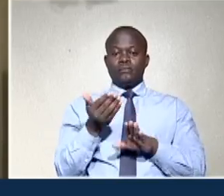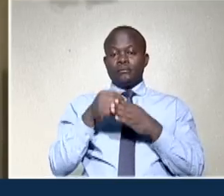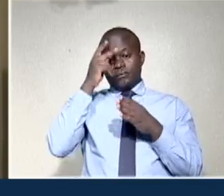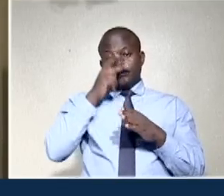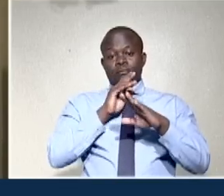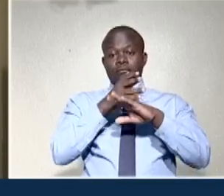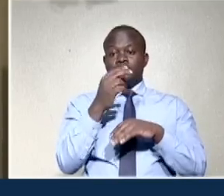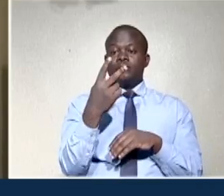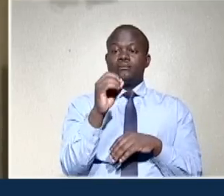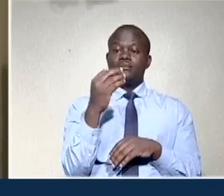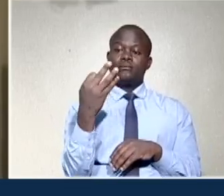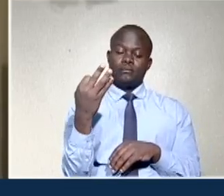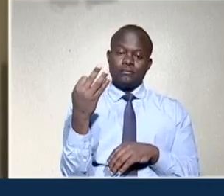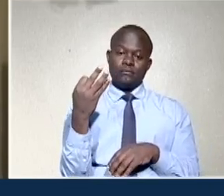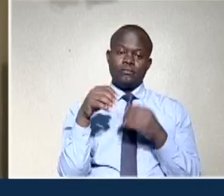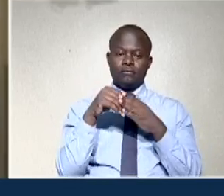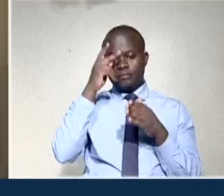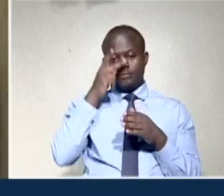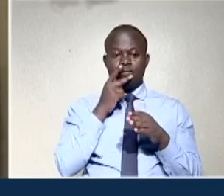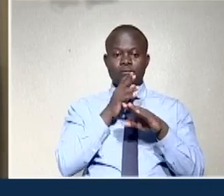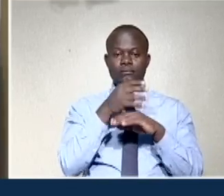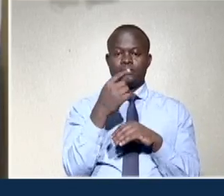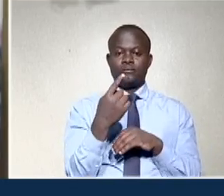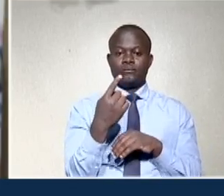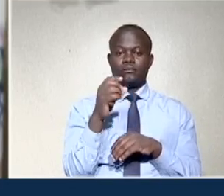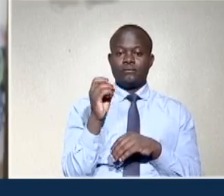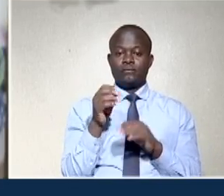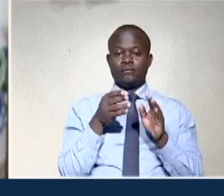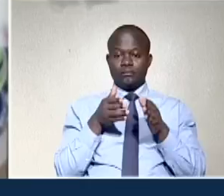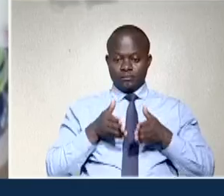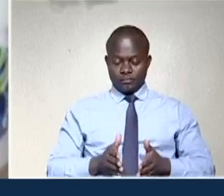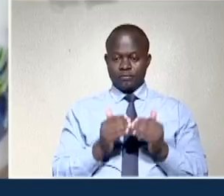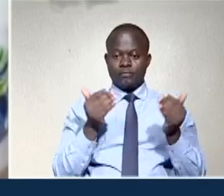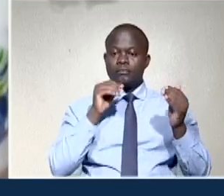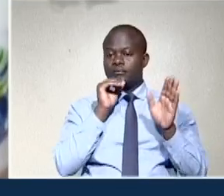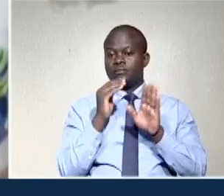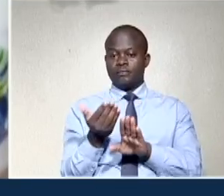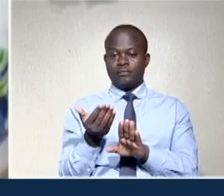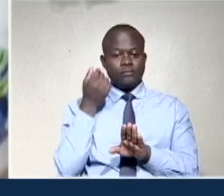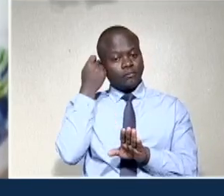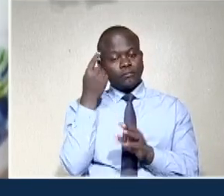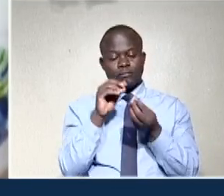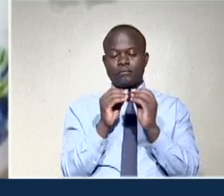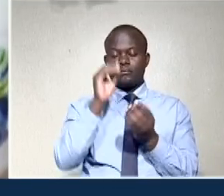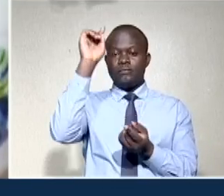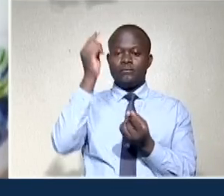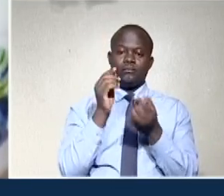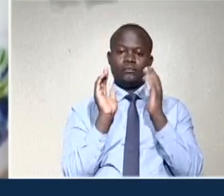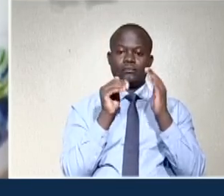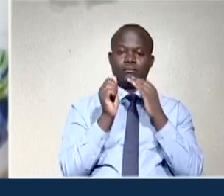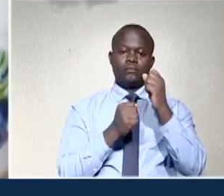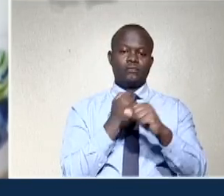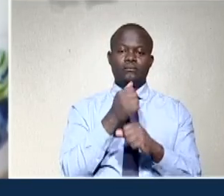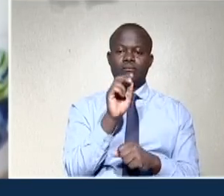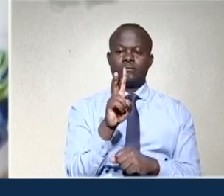kuri 2003 ku babyeyi ibihumbi ijana b'ababyeyi bana bazima ni umubare wagabanutse ugereranyije n'aho twavuye mu mwaka w'ibihumbi